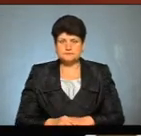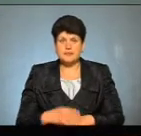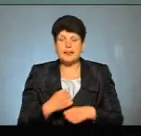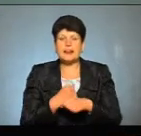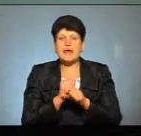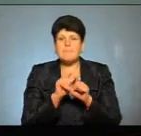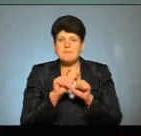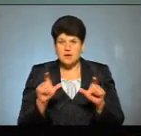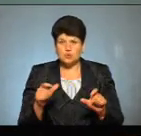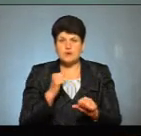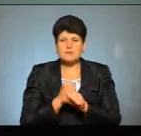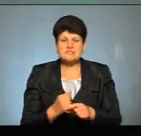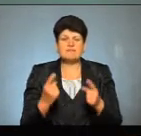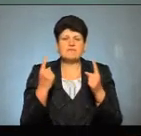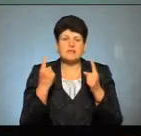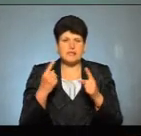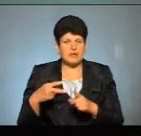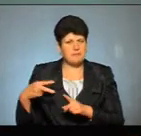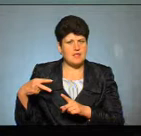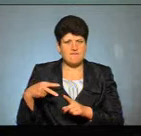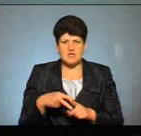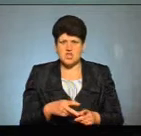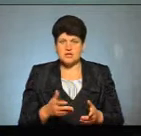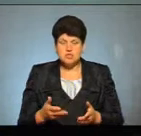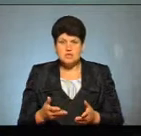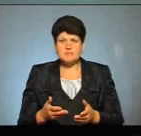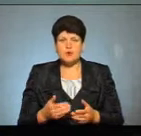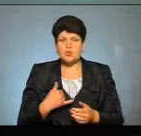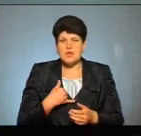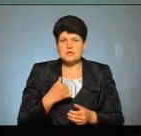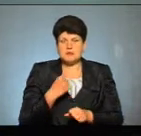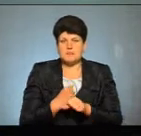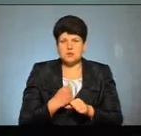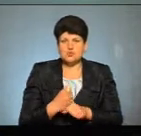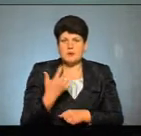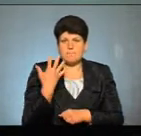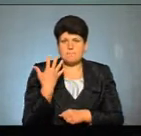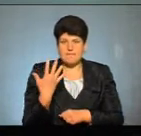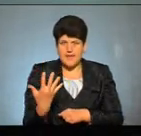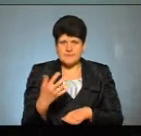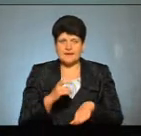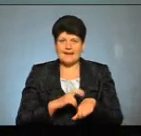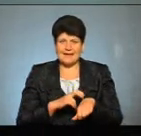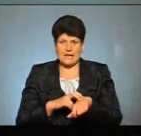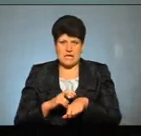Лабораторія працює з великим навантаженням. У нас працює 5 лікарів,